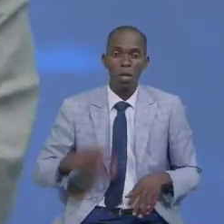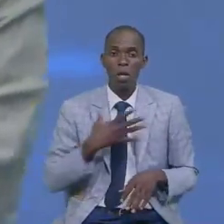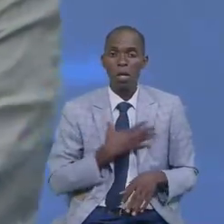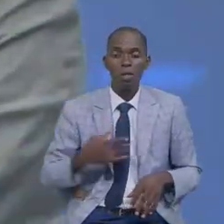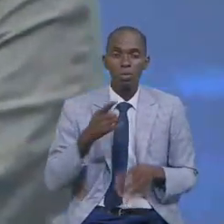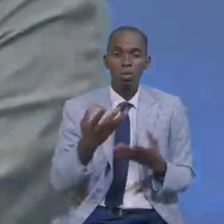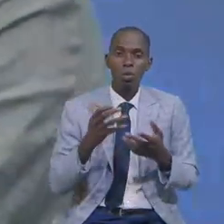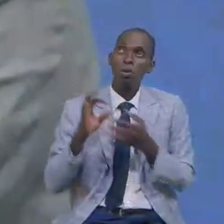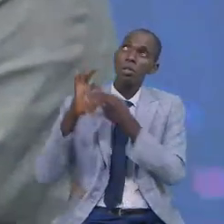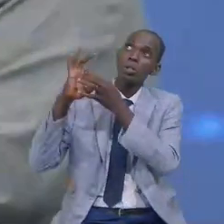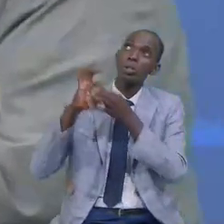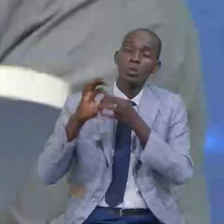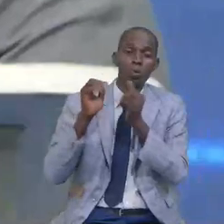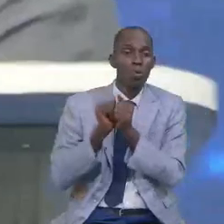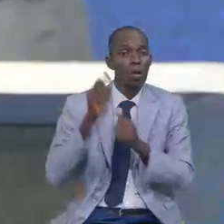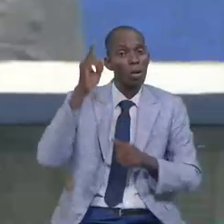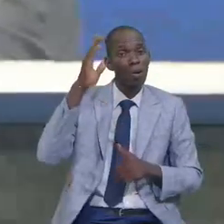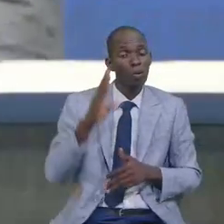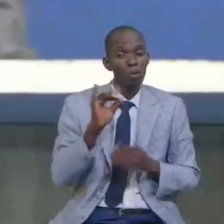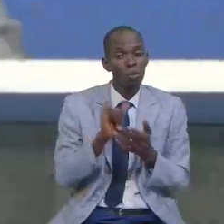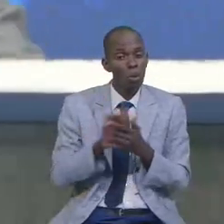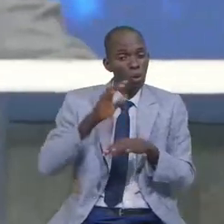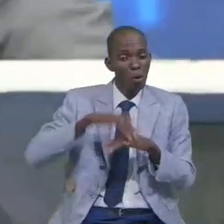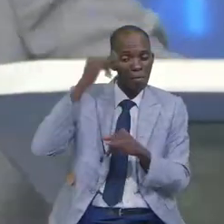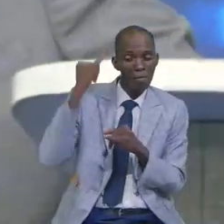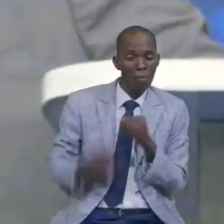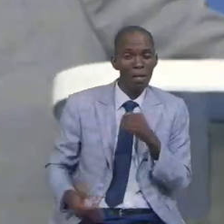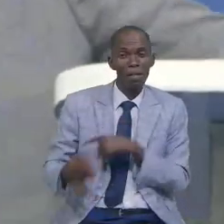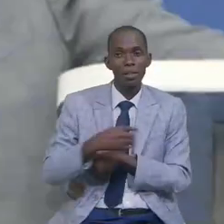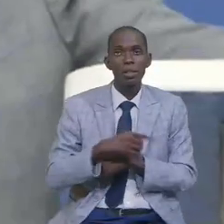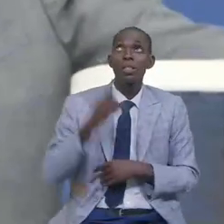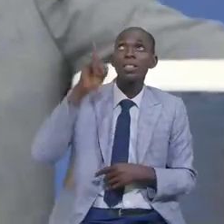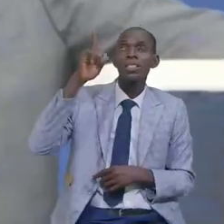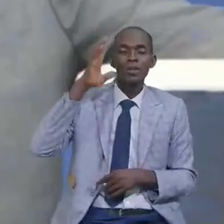avec Dieu pour qu'au dernier jour,